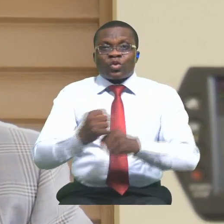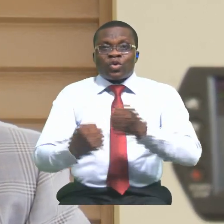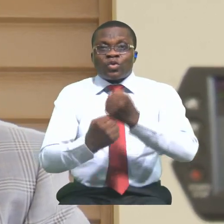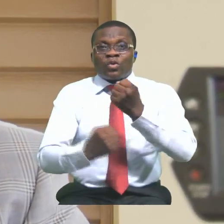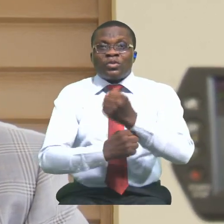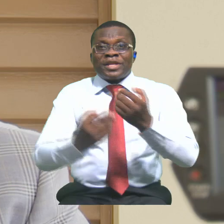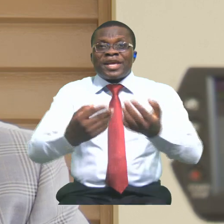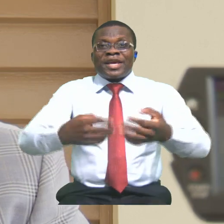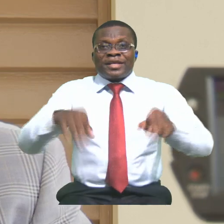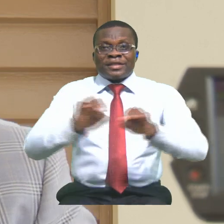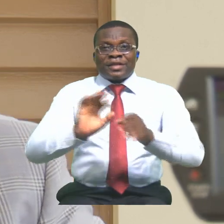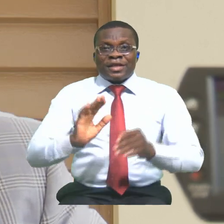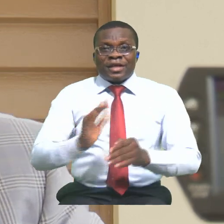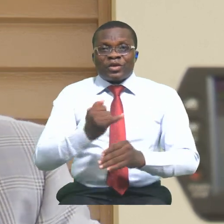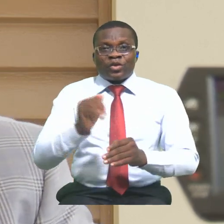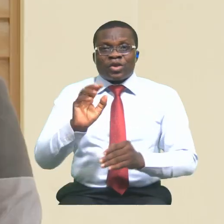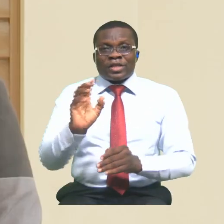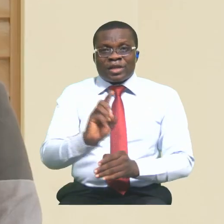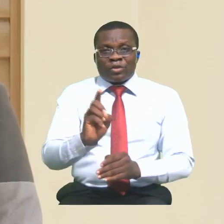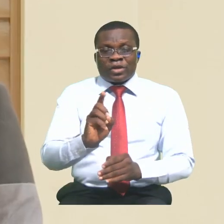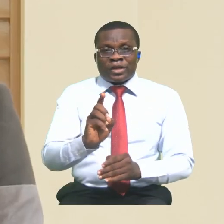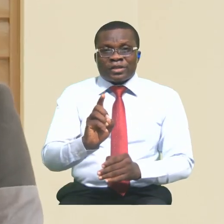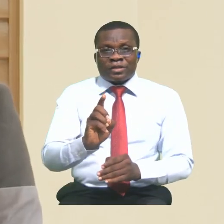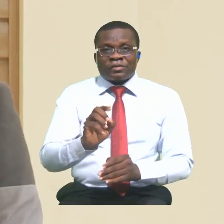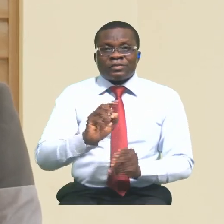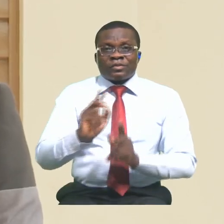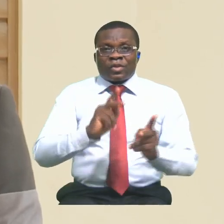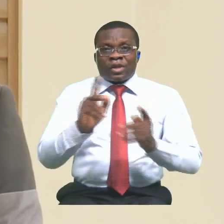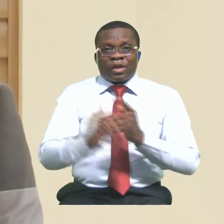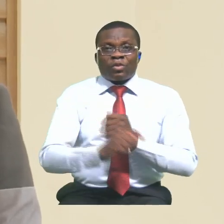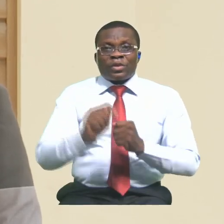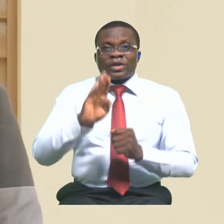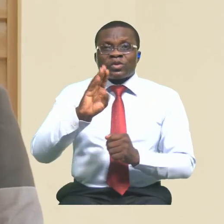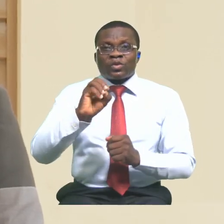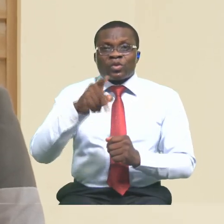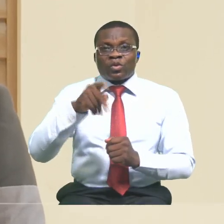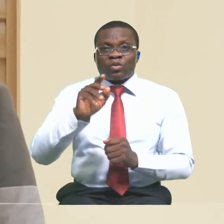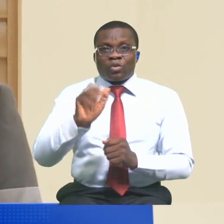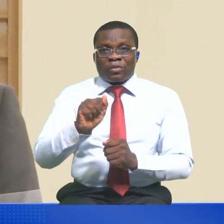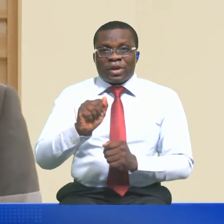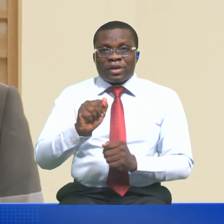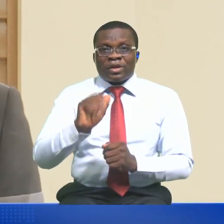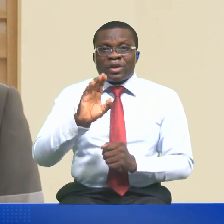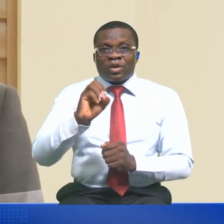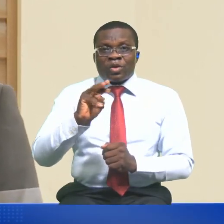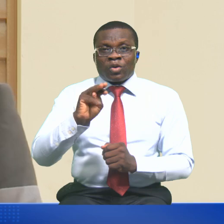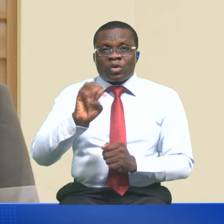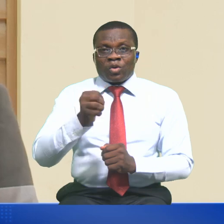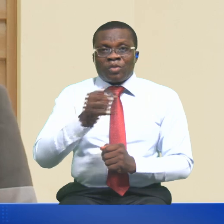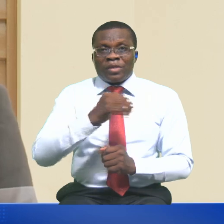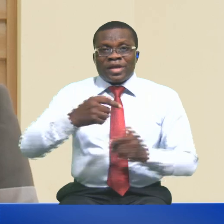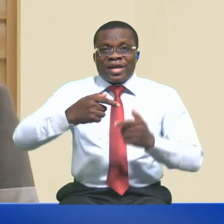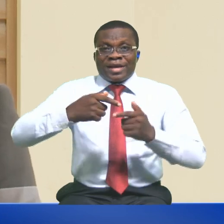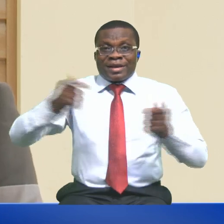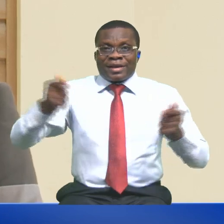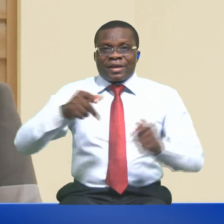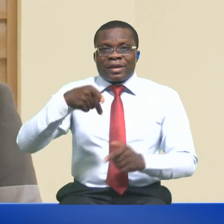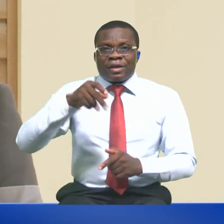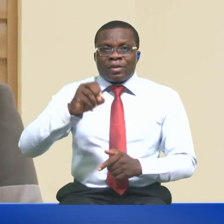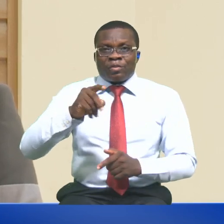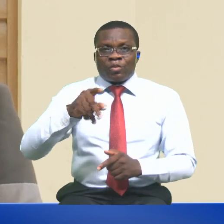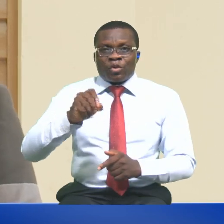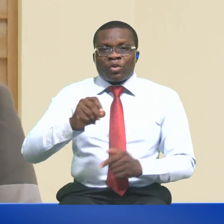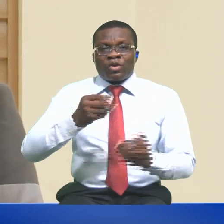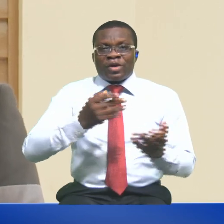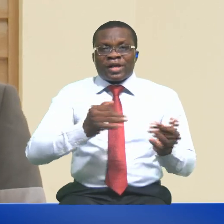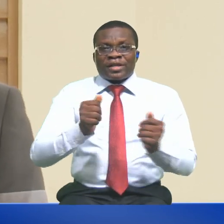essentiel de notre démocratie. Les populations de Bopa, Comé et Grand Popo